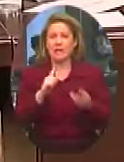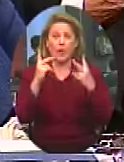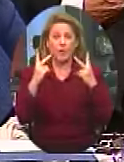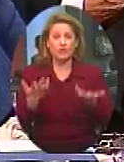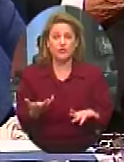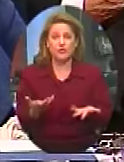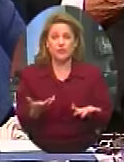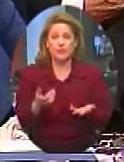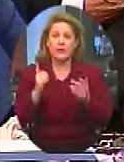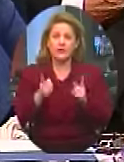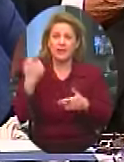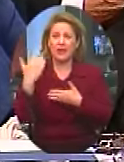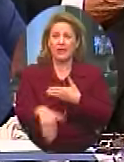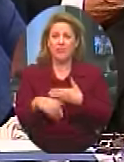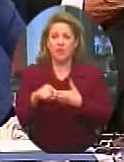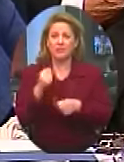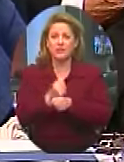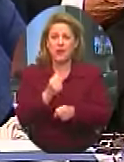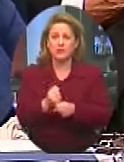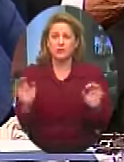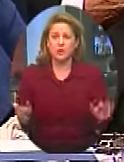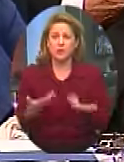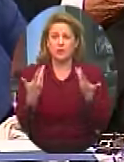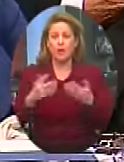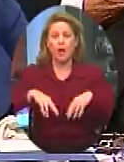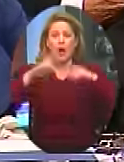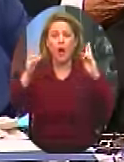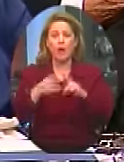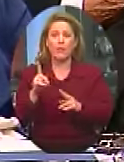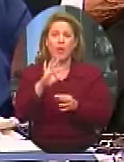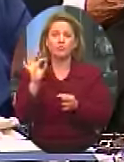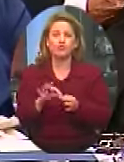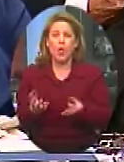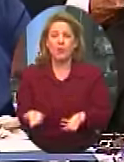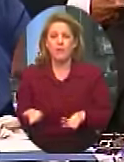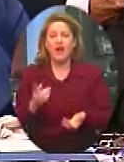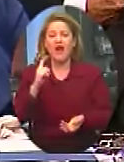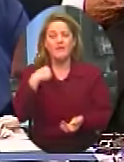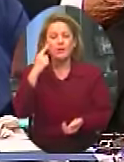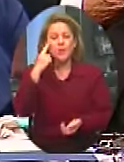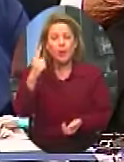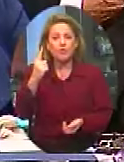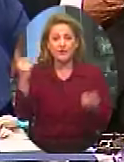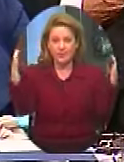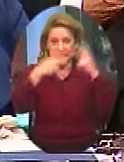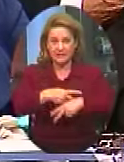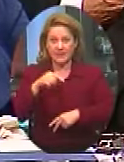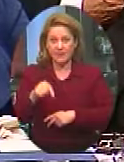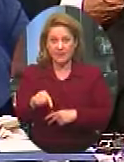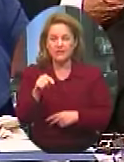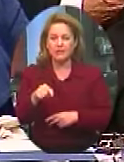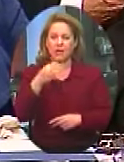את זה. צריך לגמור את זה ולעשות. העולם לא מושלם. אבל אני חושב שההסכם הזה הוא ההסכם